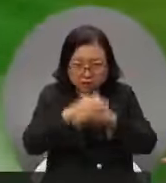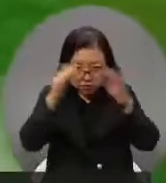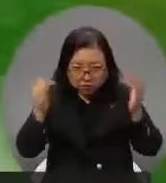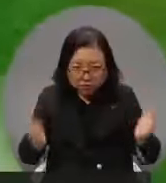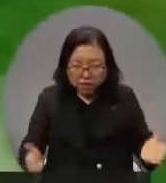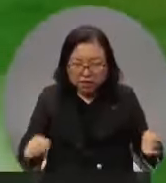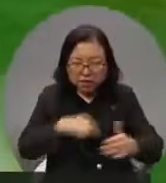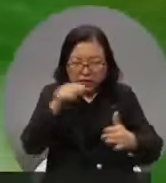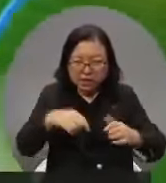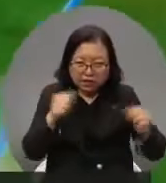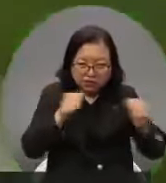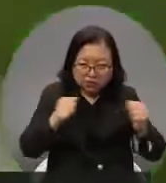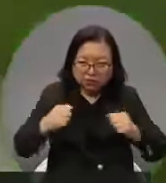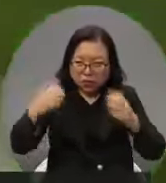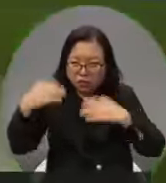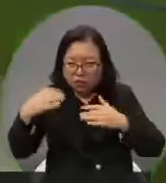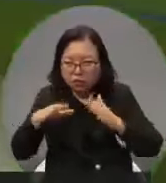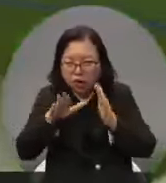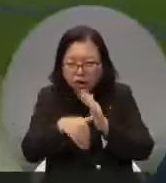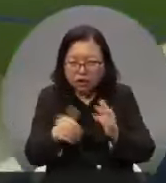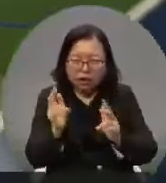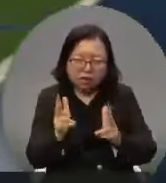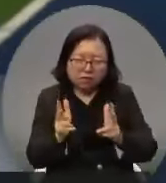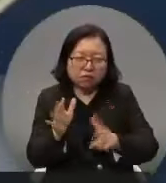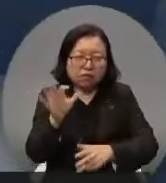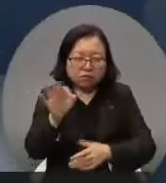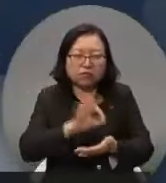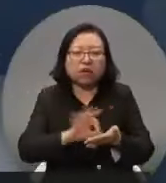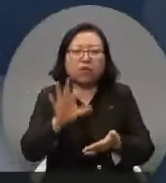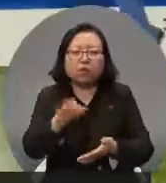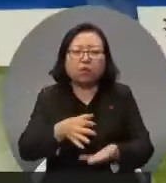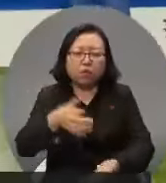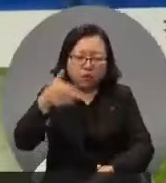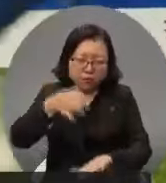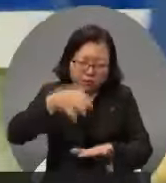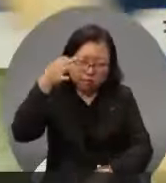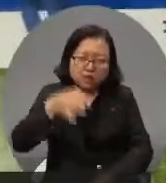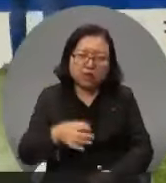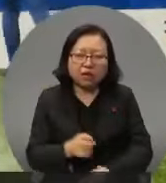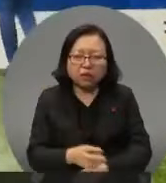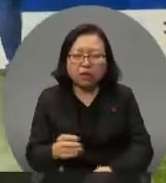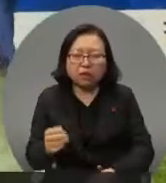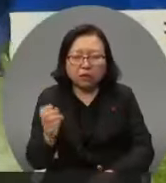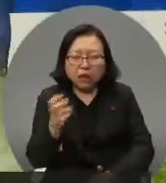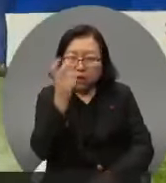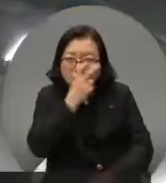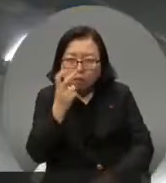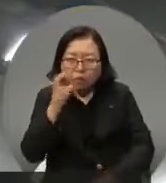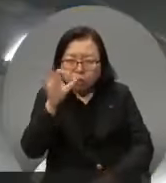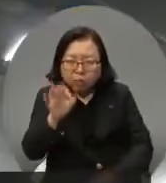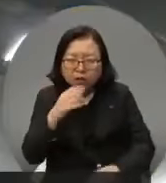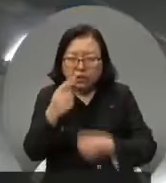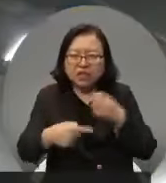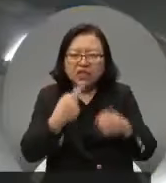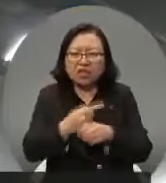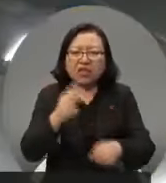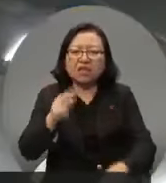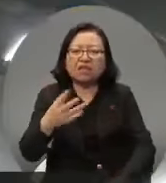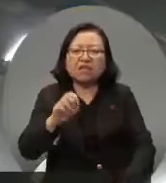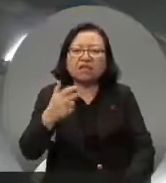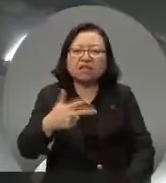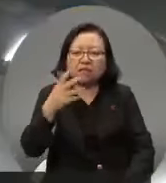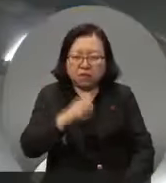추가로 들기 때문입니다. 만 제곱미터 규모의 에어돔 구장 유지 관리비는 한 해 2억 7천만 원 정도.